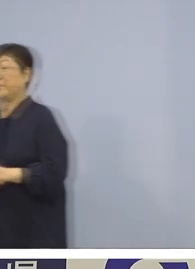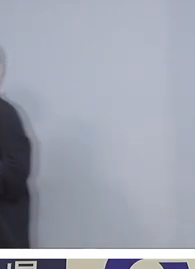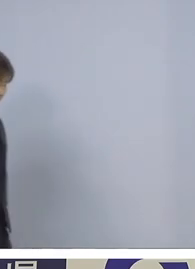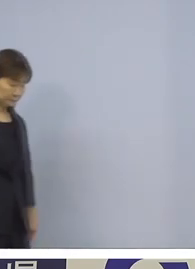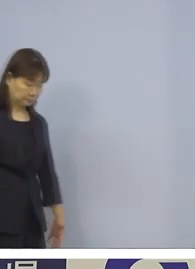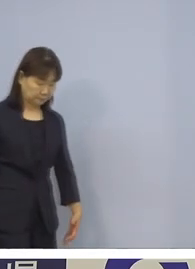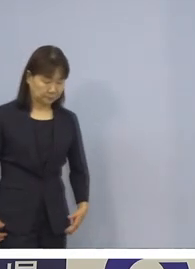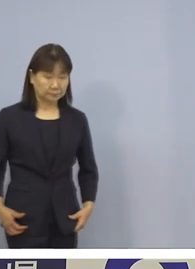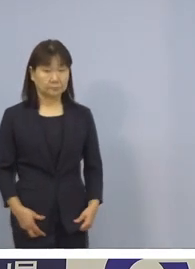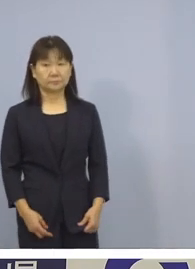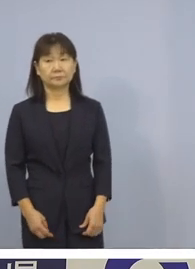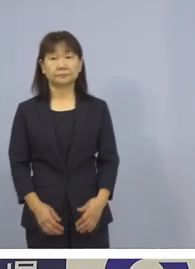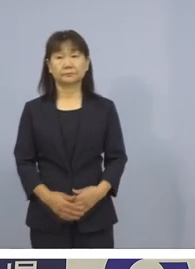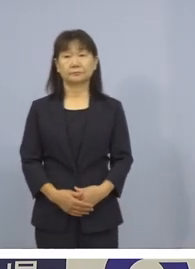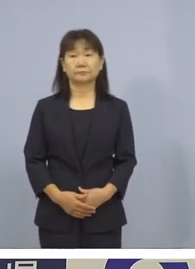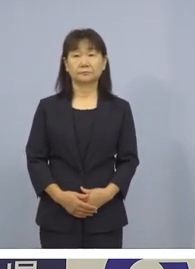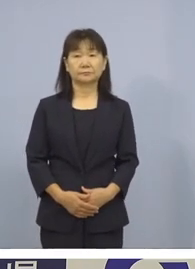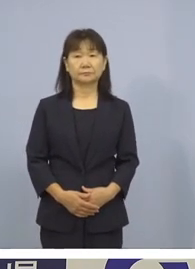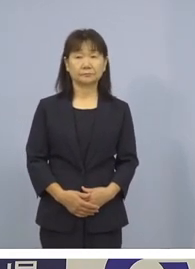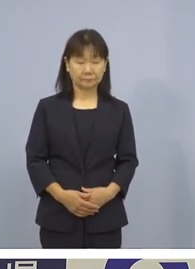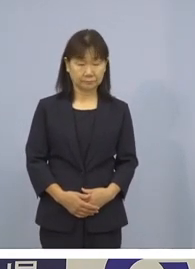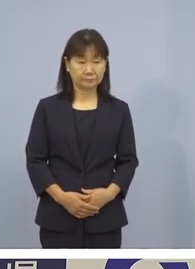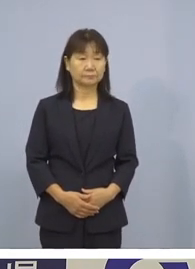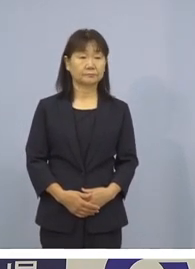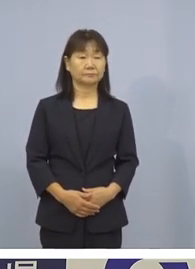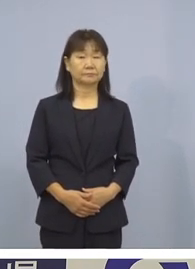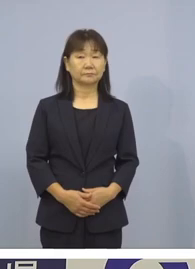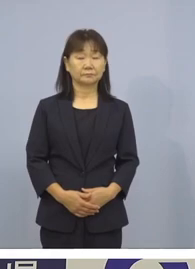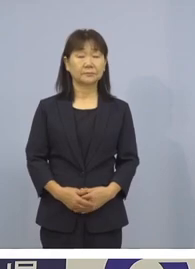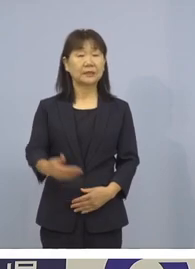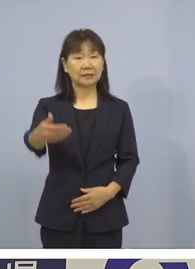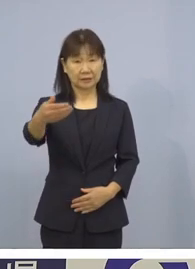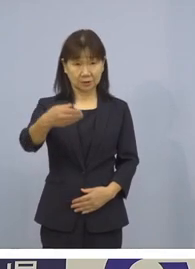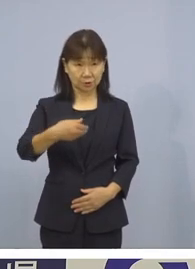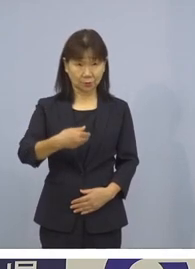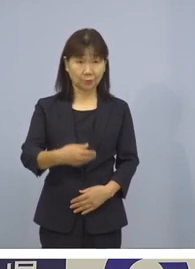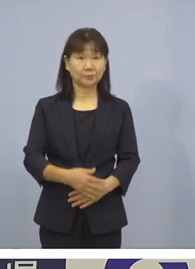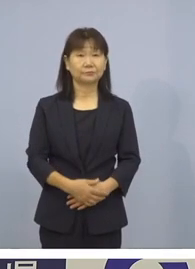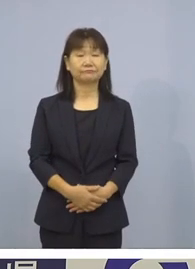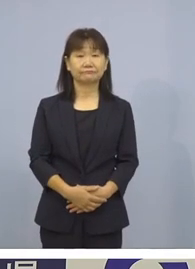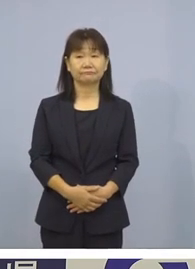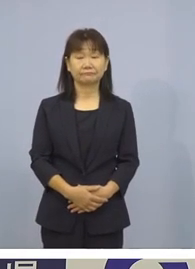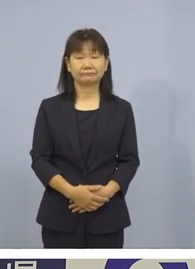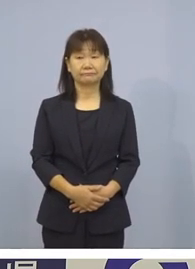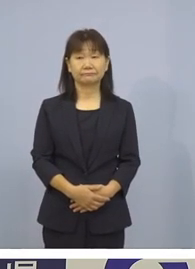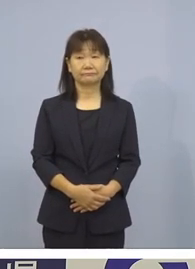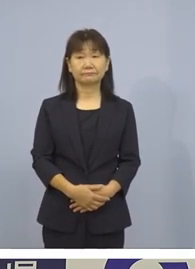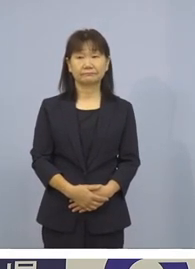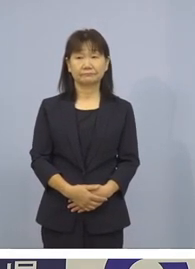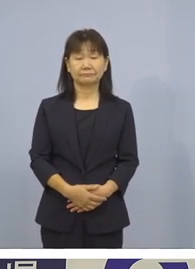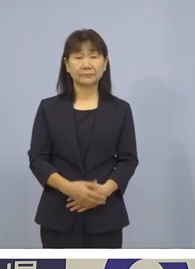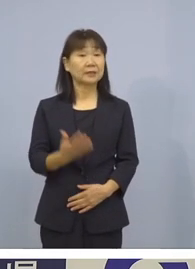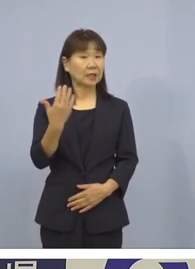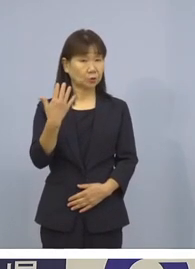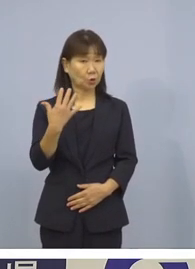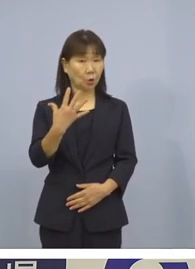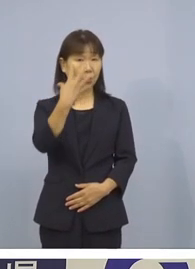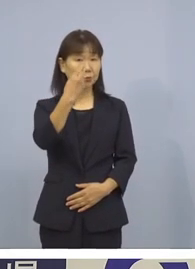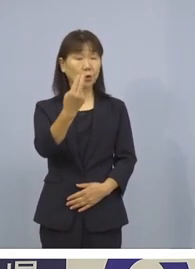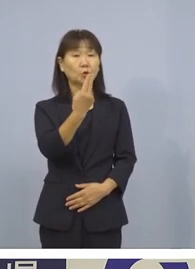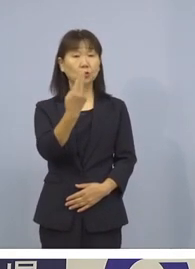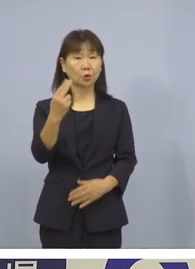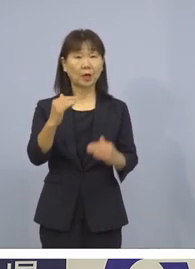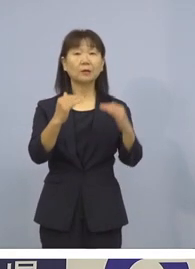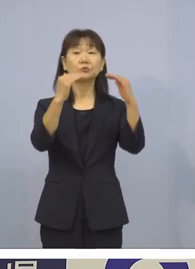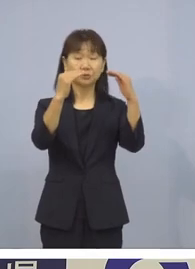最初に読売新聞、関心読売新聞書いてますけど、さっき魅力度アップのところで、